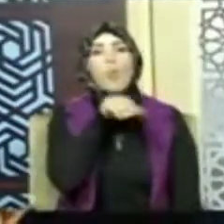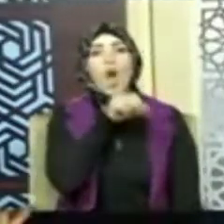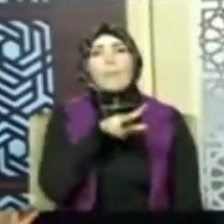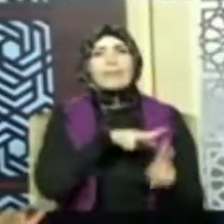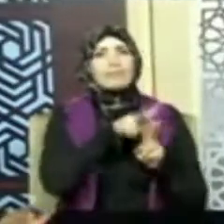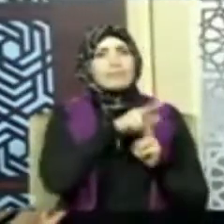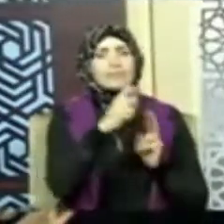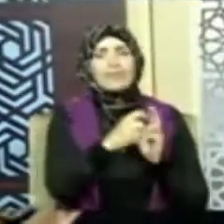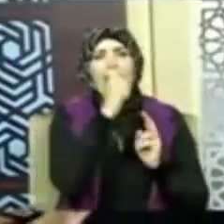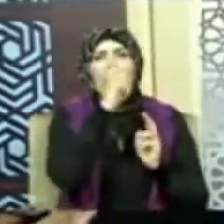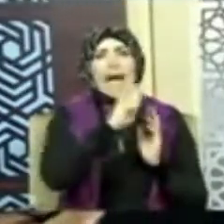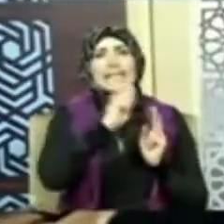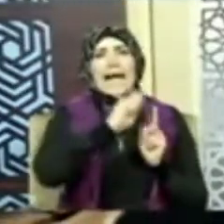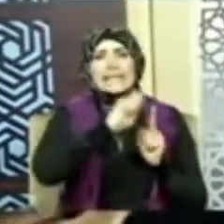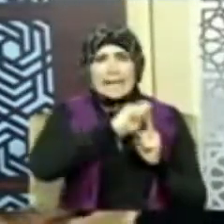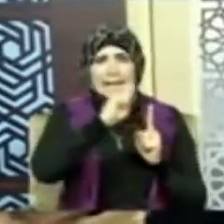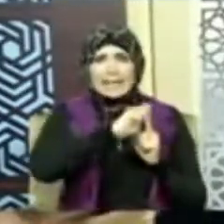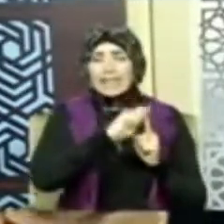رسول الله